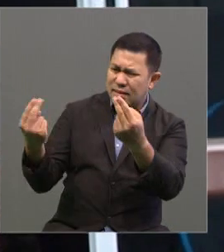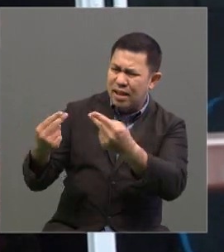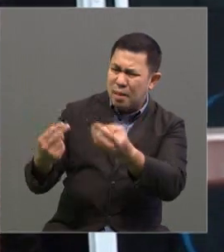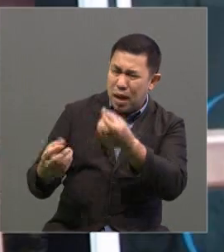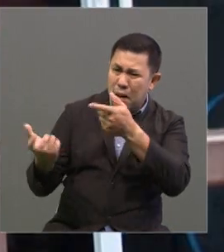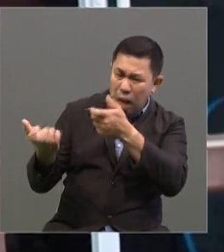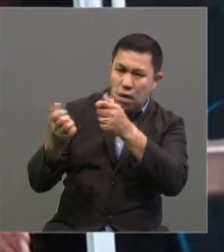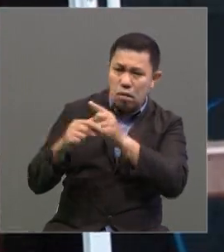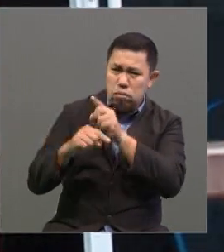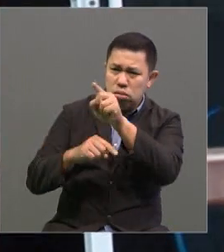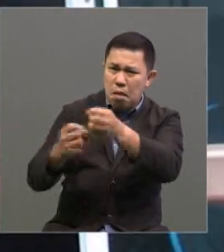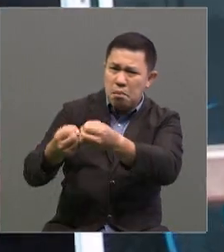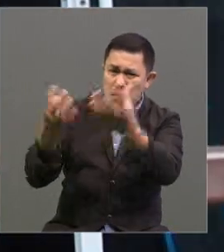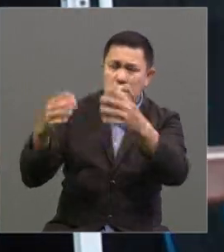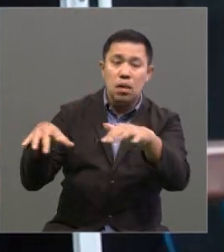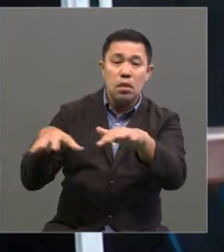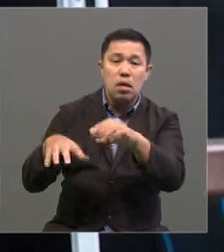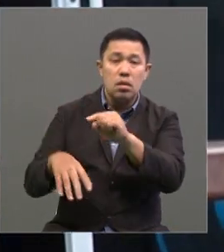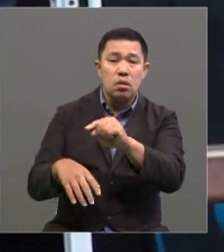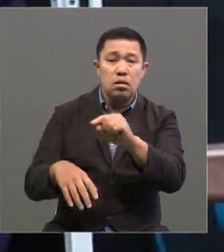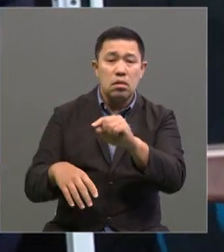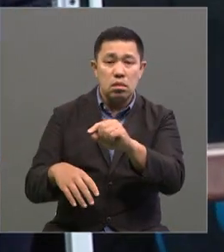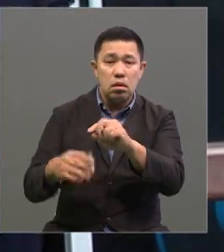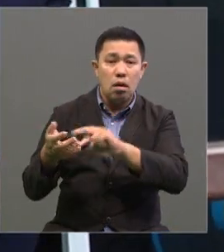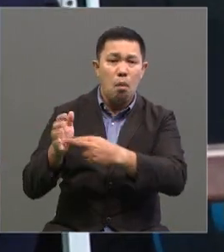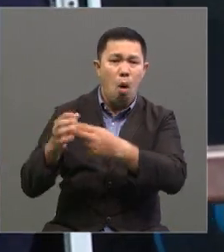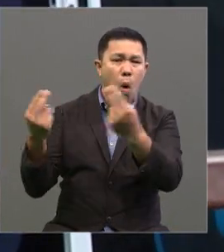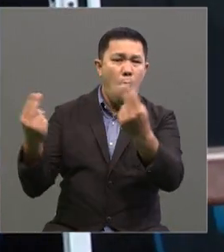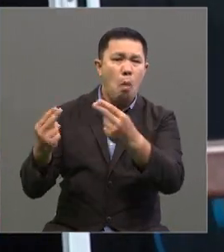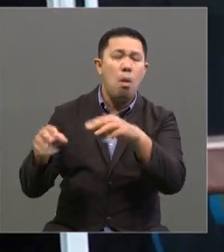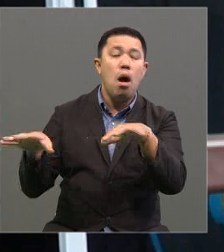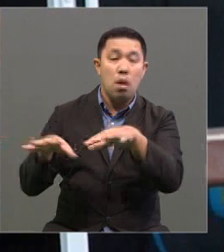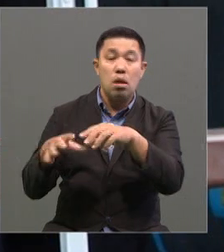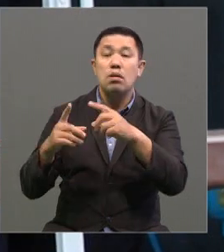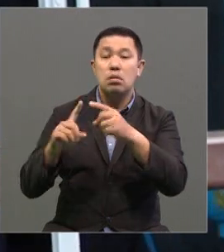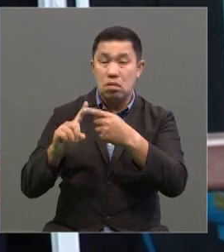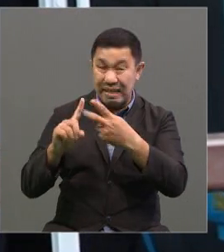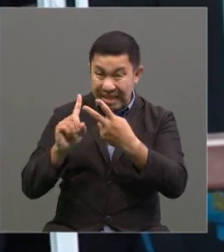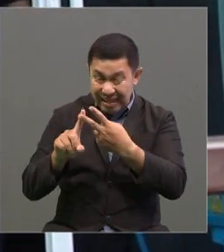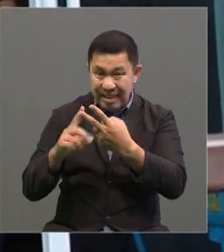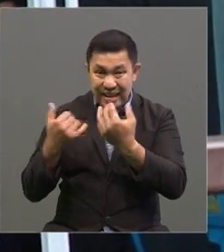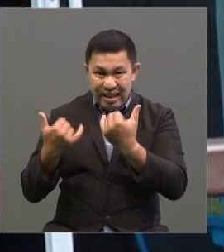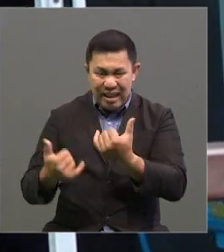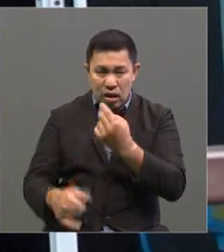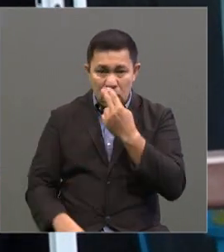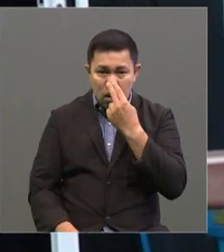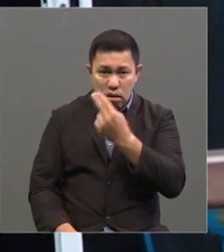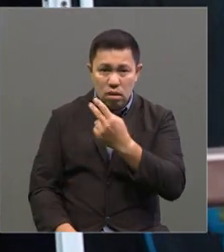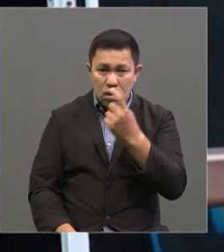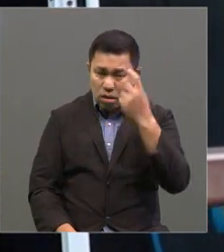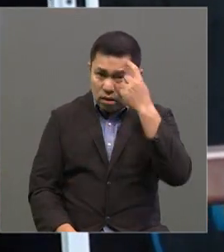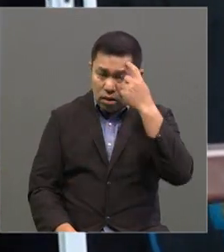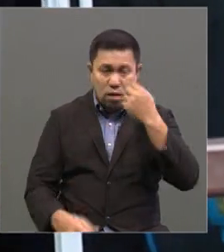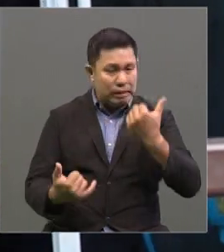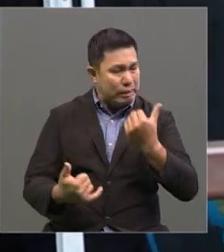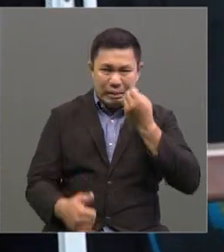ค่ยิงมิสไซล์ปกติครับเพราะคือของเขาสู้รบเป็นปกติอยู่แล้วแต่ว่ารอบนี้ที่ทำให้ตัดสินใ